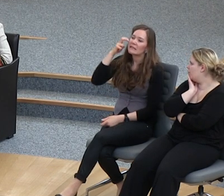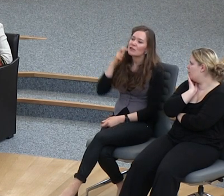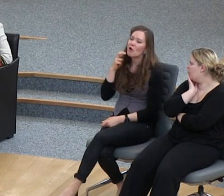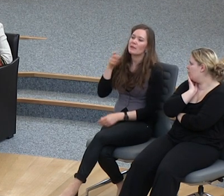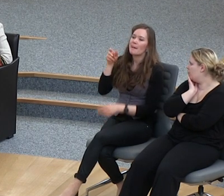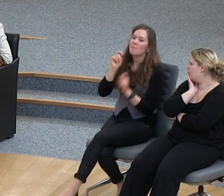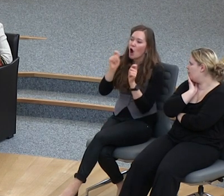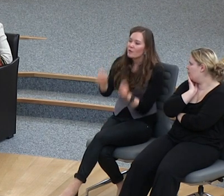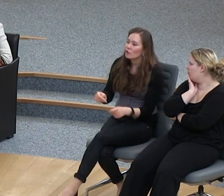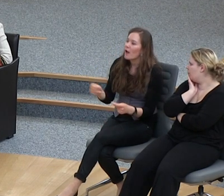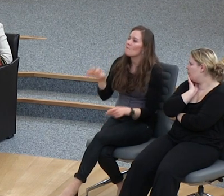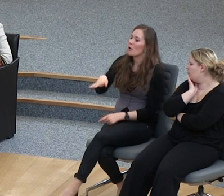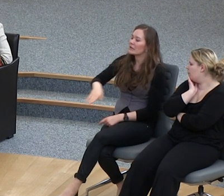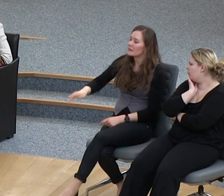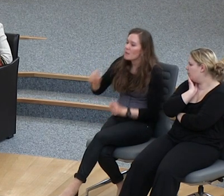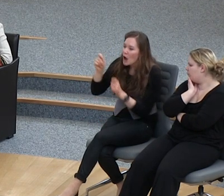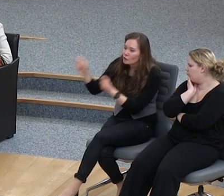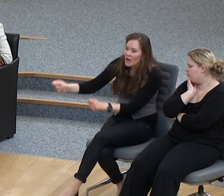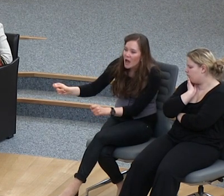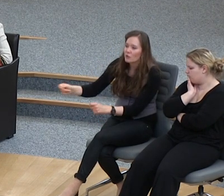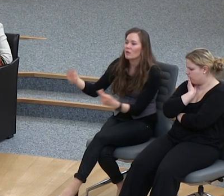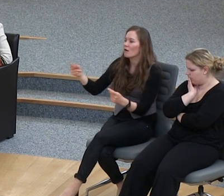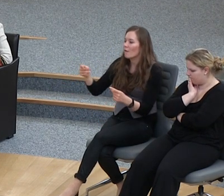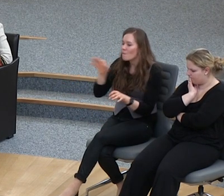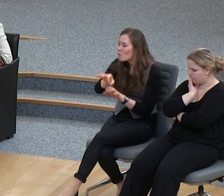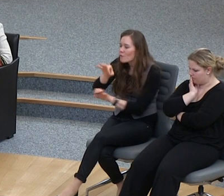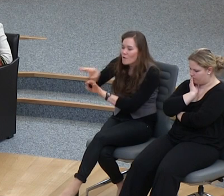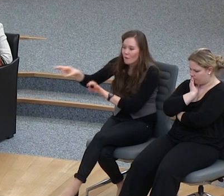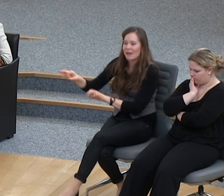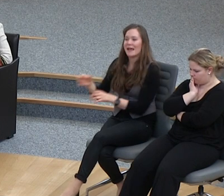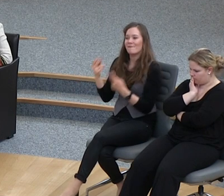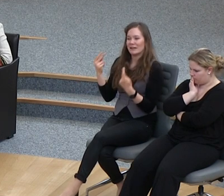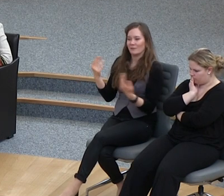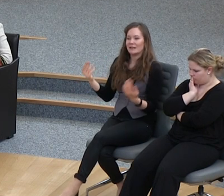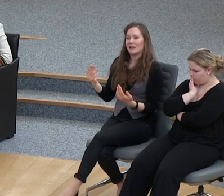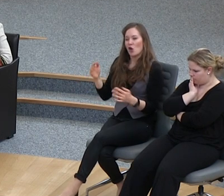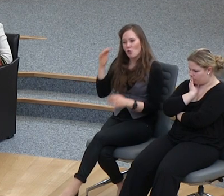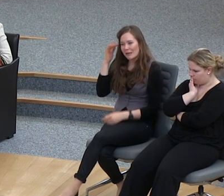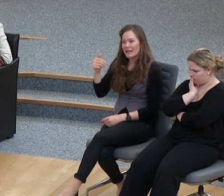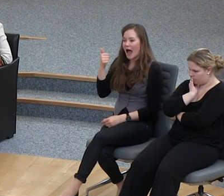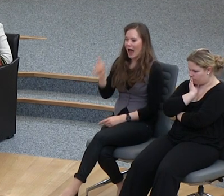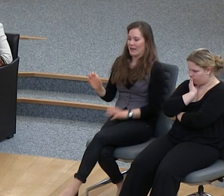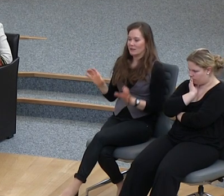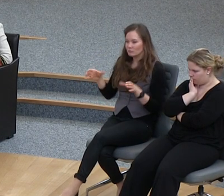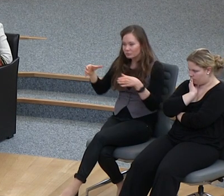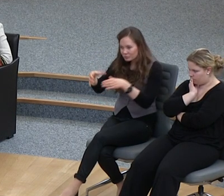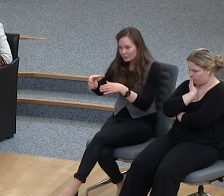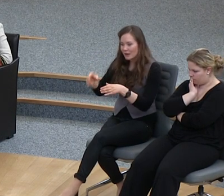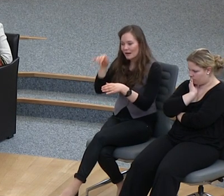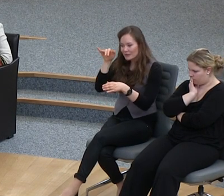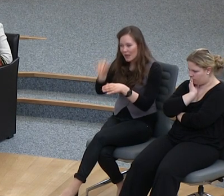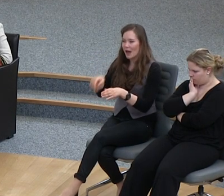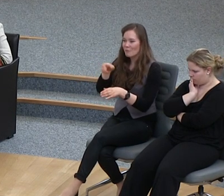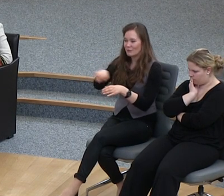haben wir noch einen Beauftragten für die Kinder und dann haben wir noch für diesen und für jenen, sondern dass man sich wirklich ein Gremium schafft, wo es wirklich um